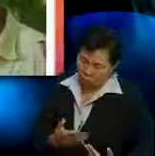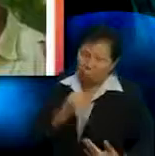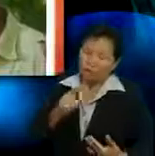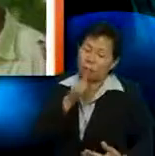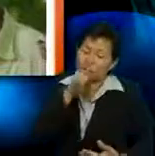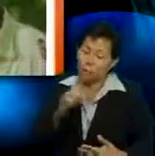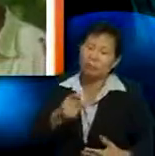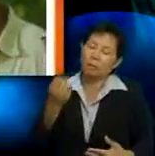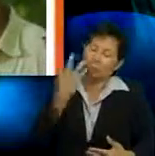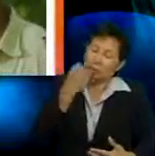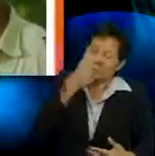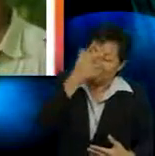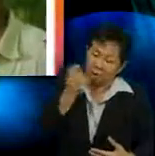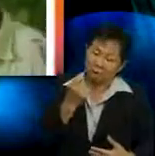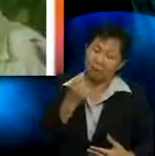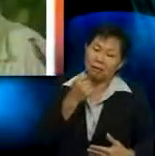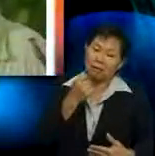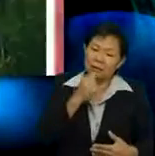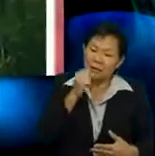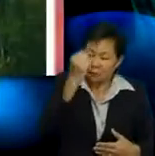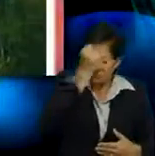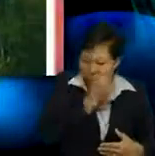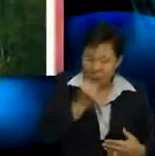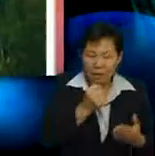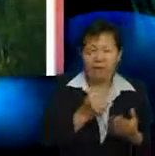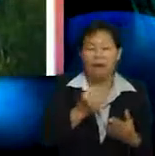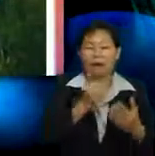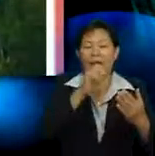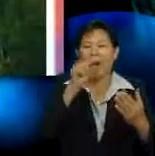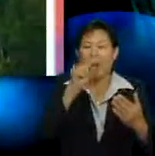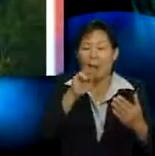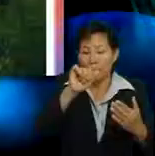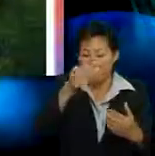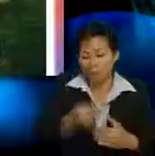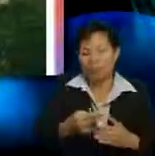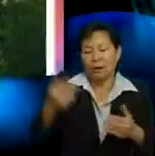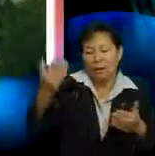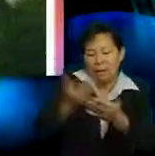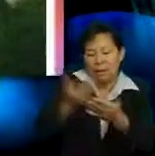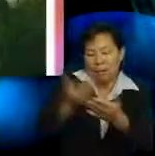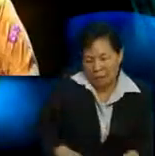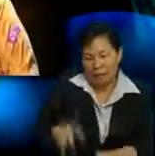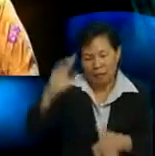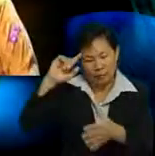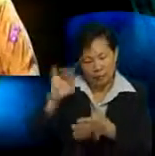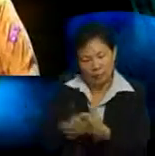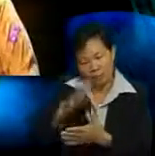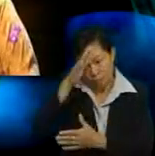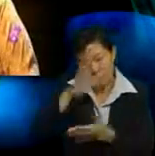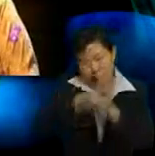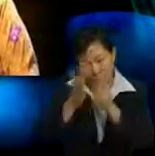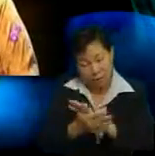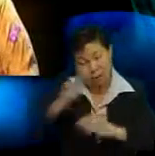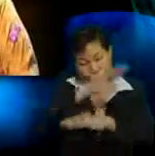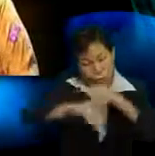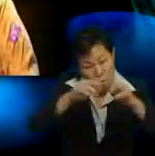Dia menyesal kerana tidak bersikap amanah sehingga hampir kehilangan kepercayaan bapanya. Jadi, para